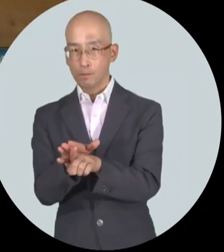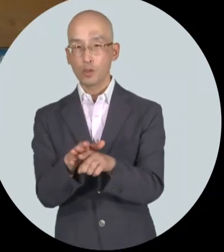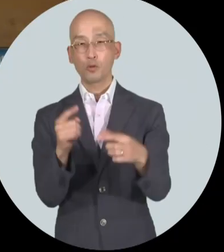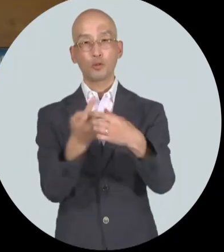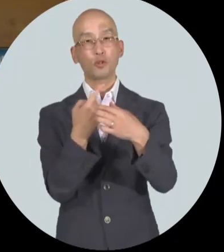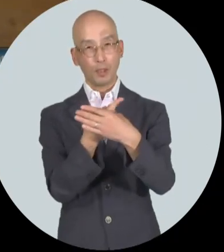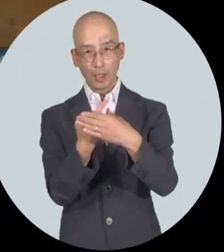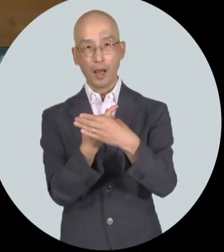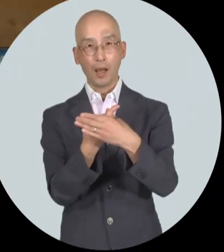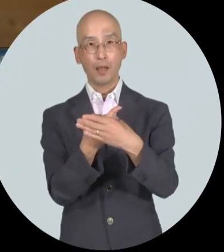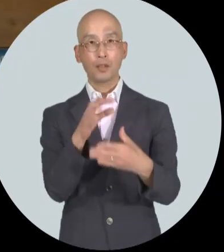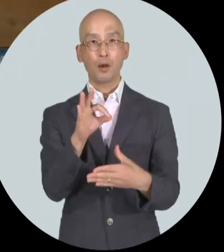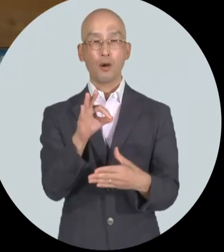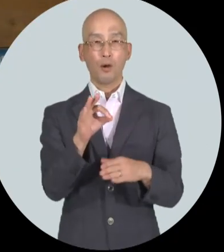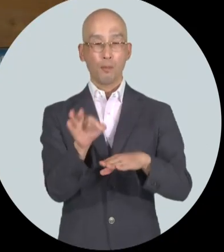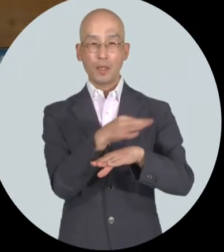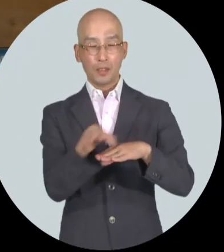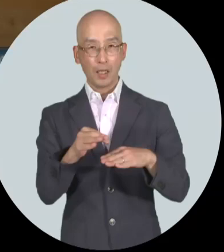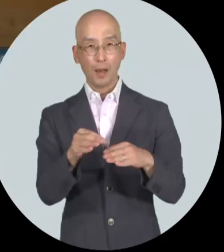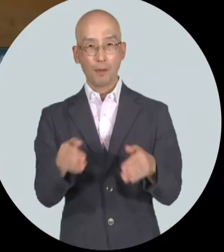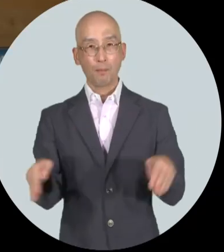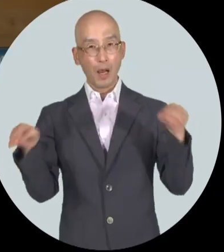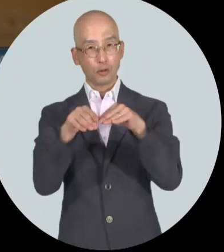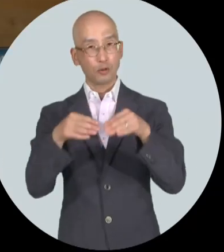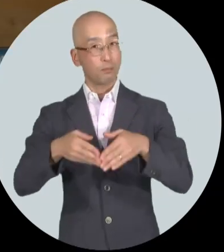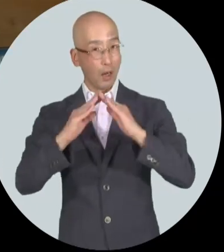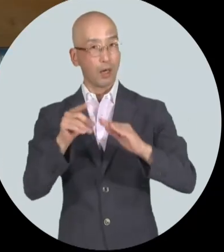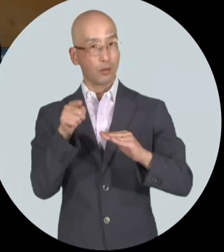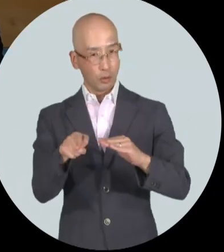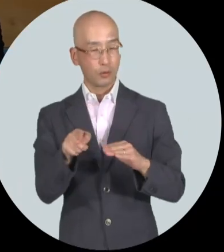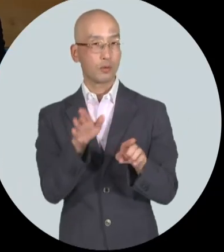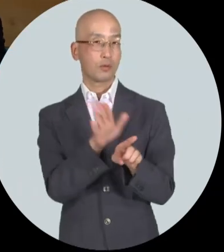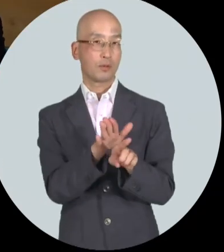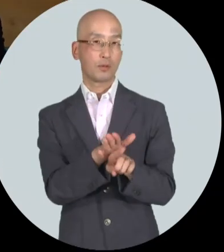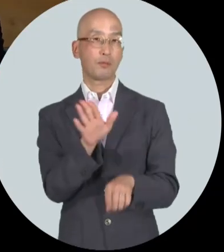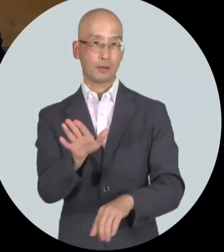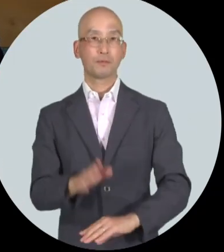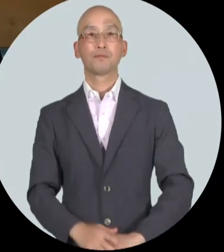巻メディアパークにおいて開催したいということで、そのための経費でございます。